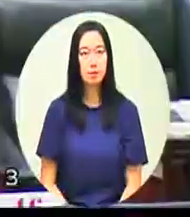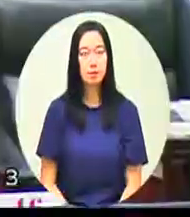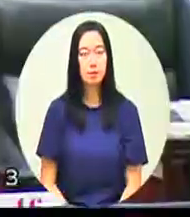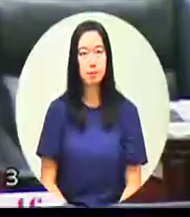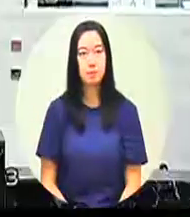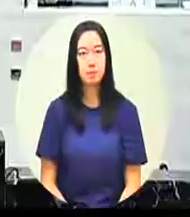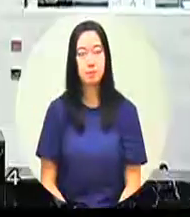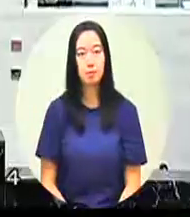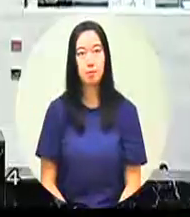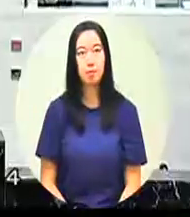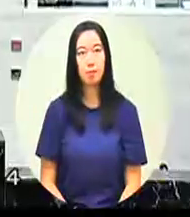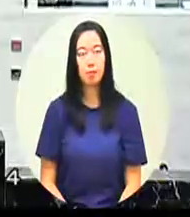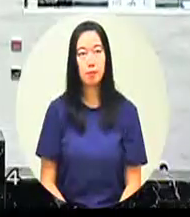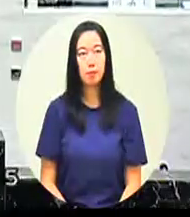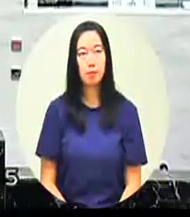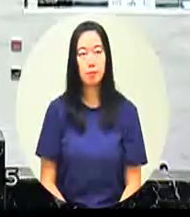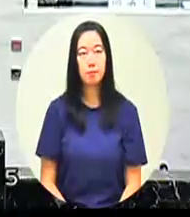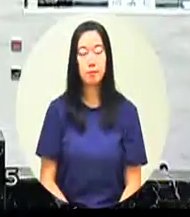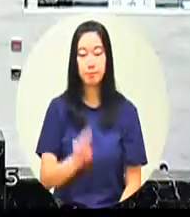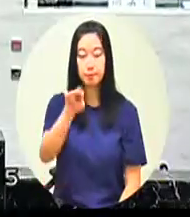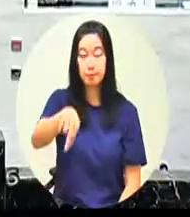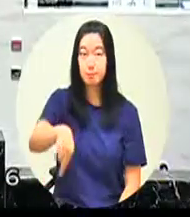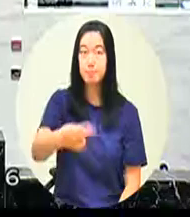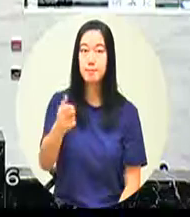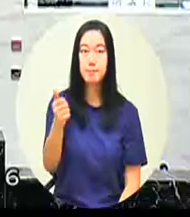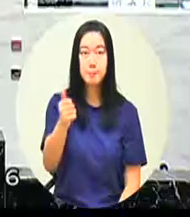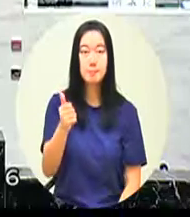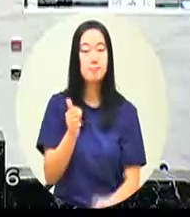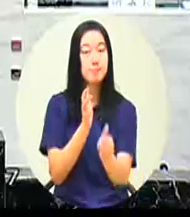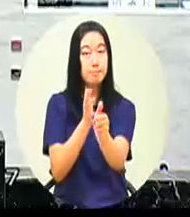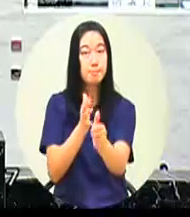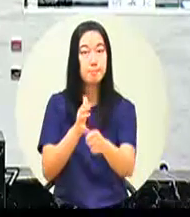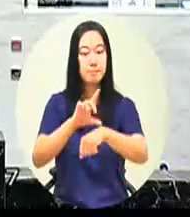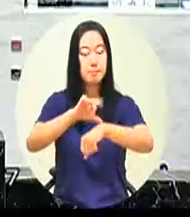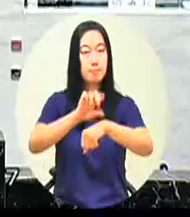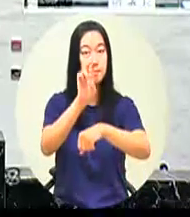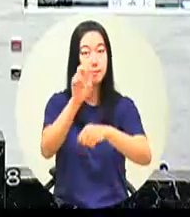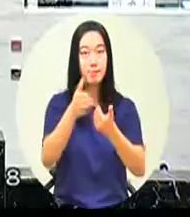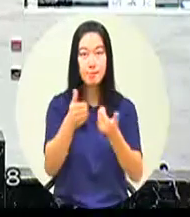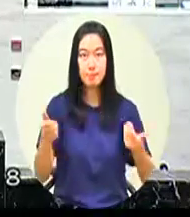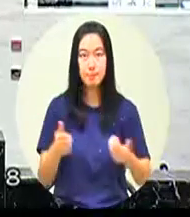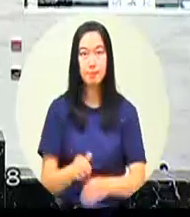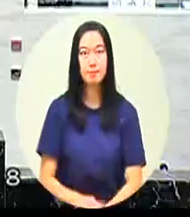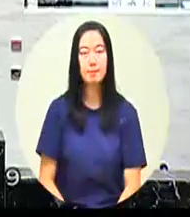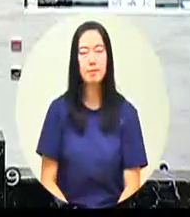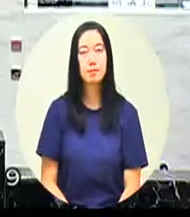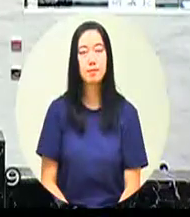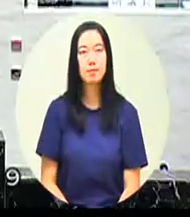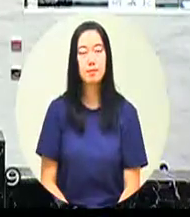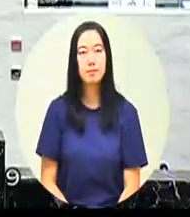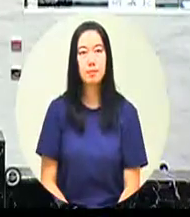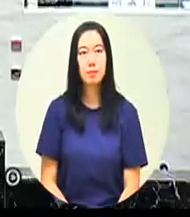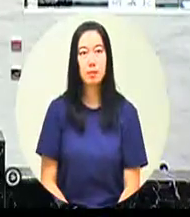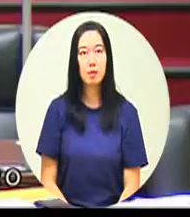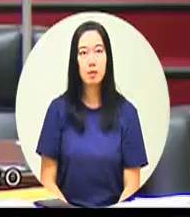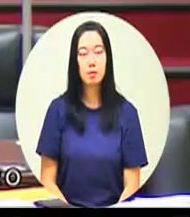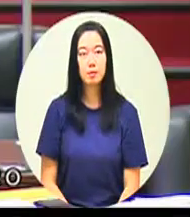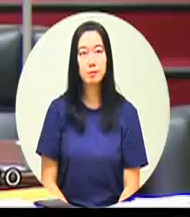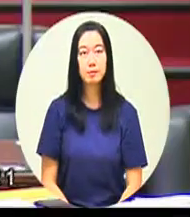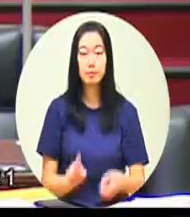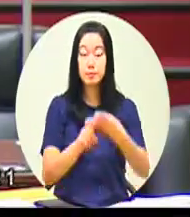好，啊，请刘新正议员质询，好，时间20分钟。 好，请把那个放出来，好吧？啊，主